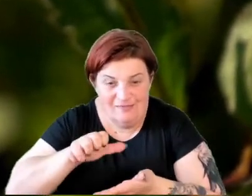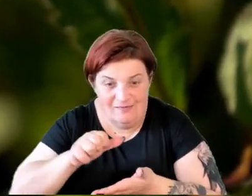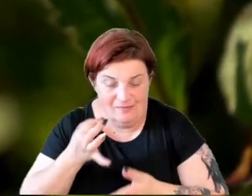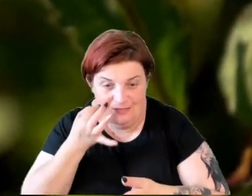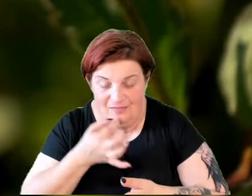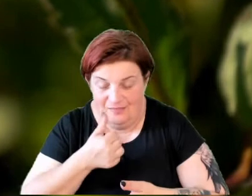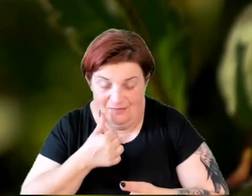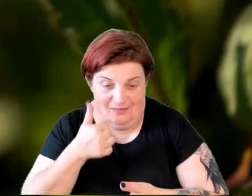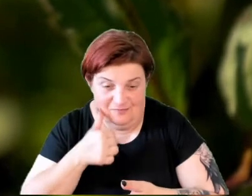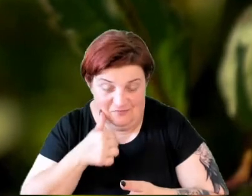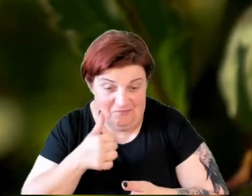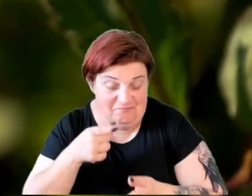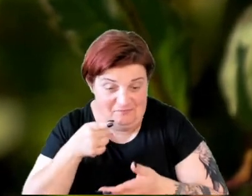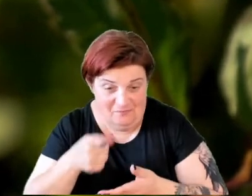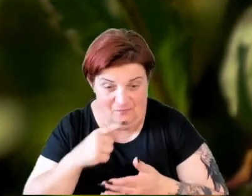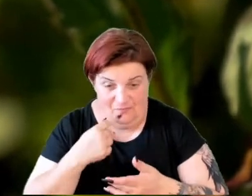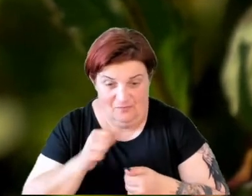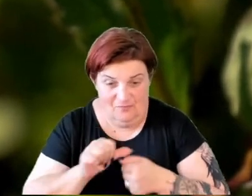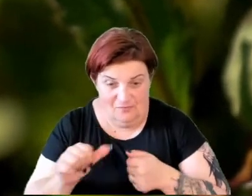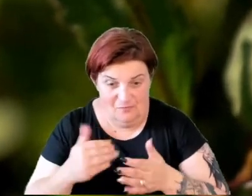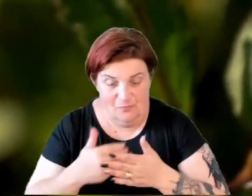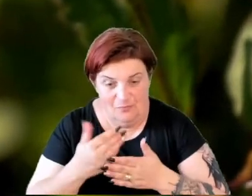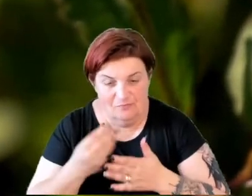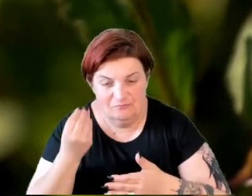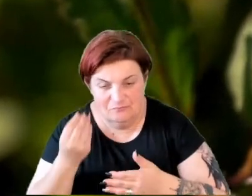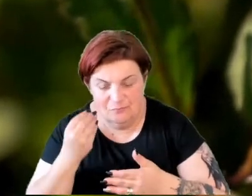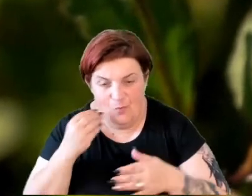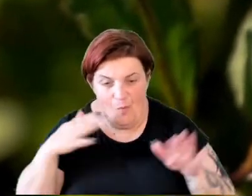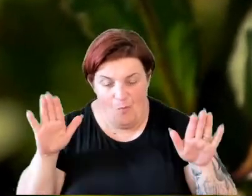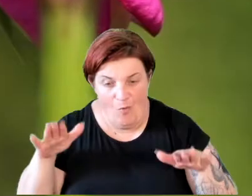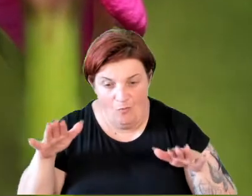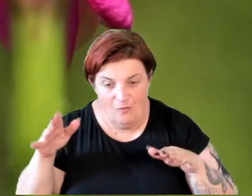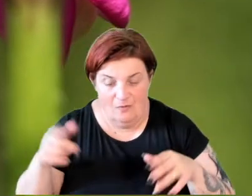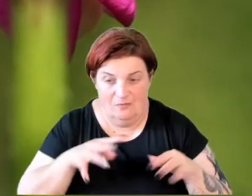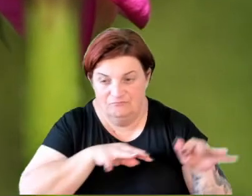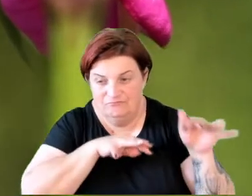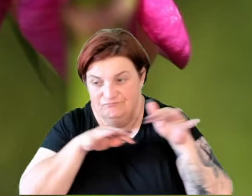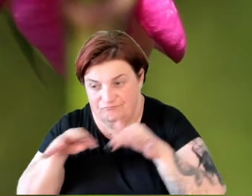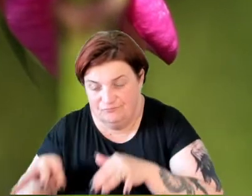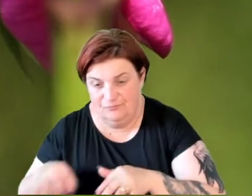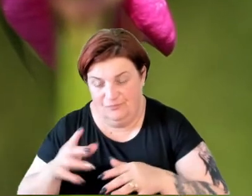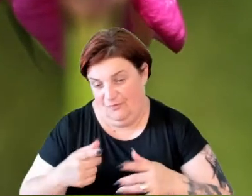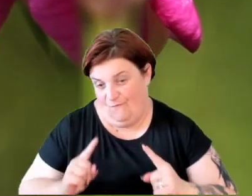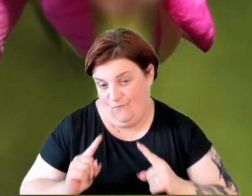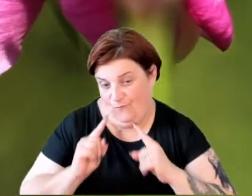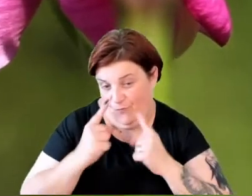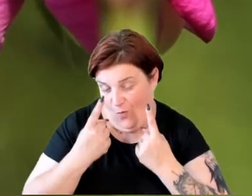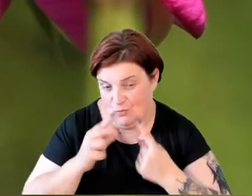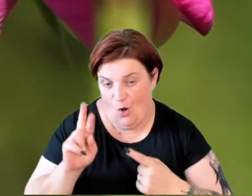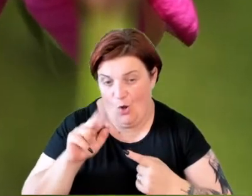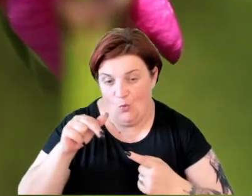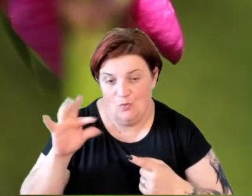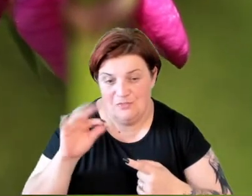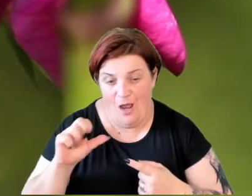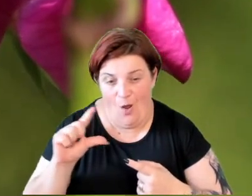którego zobaczymy. Są również bardzo popularne motyle, które przylatują do nas na wiosnę. Rusałka osetnik oraz rusałka admirał.